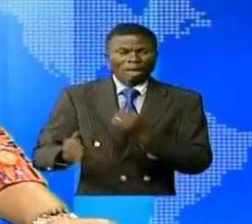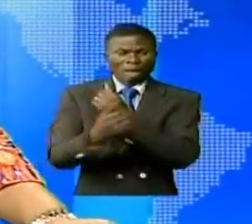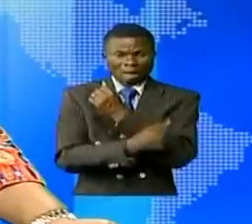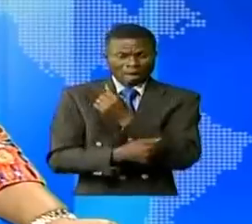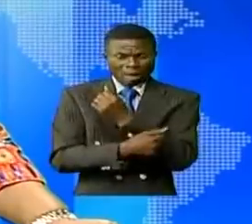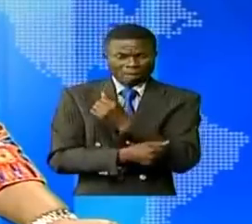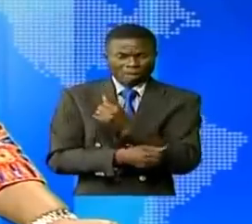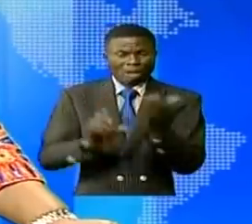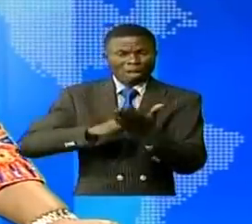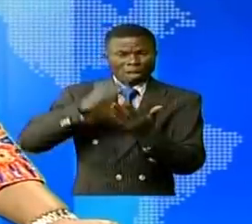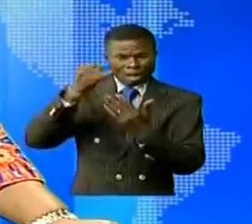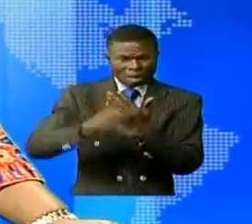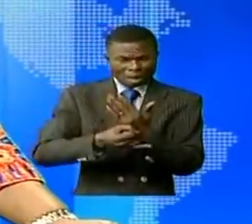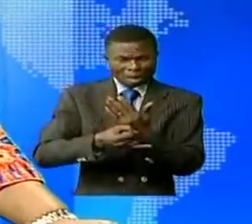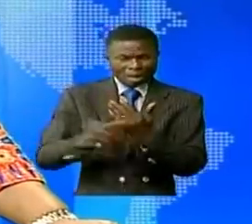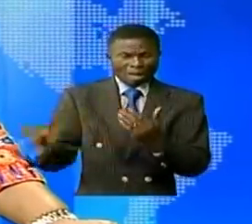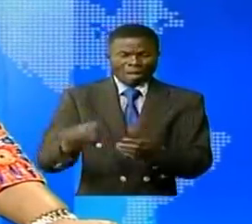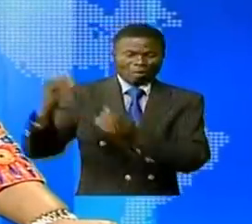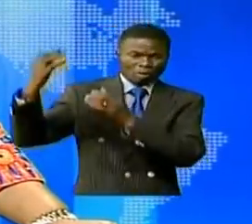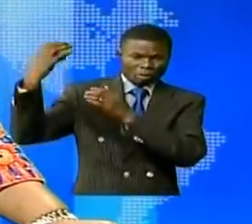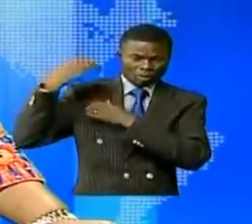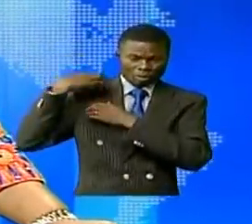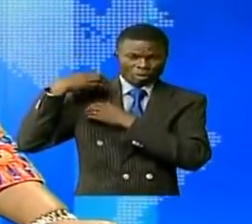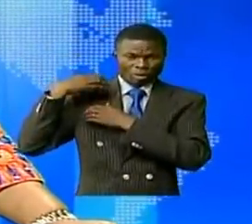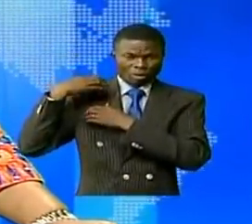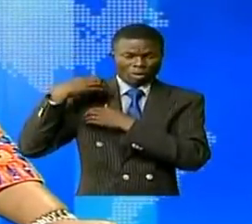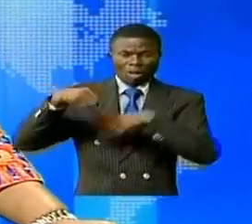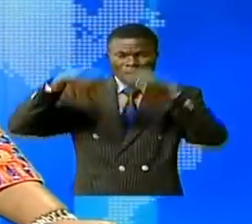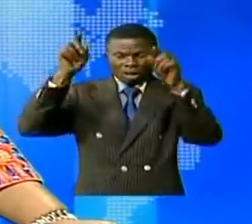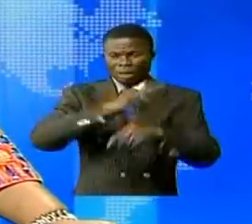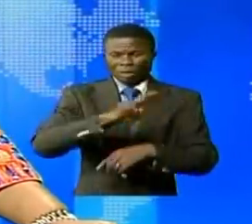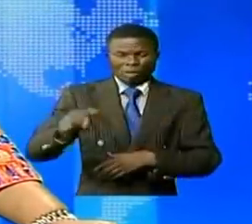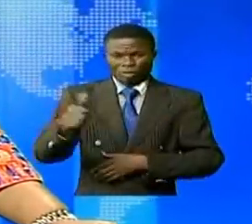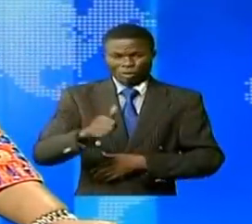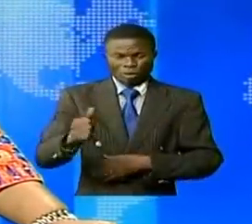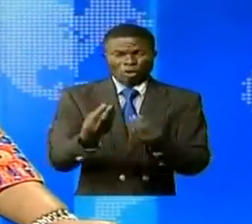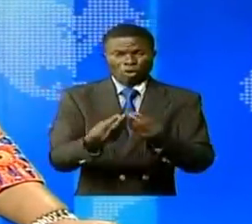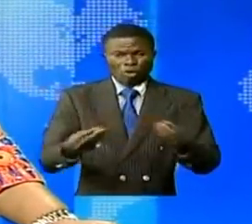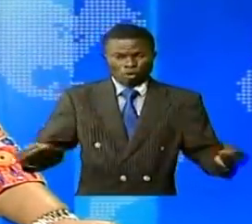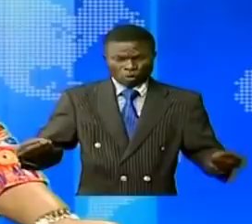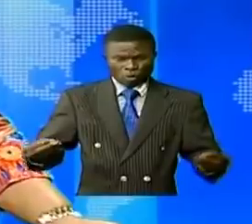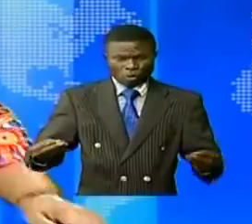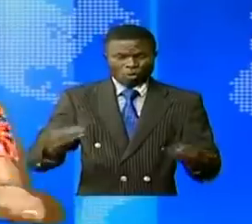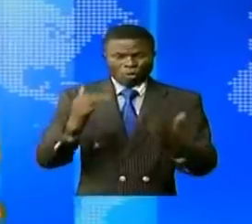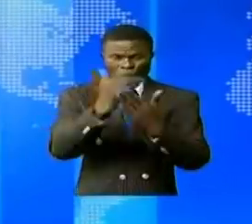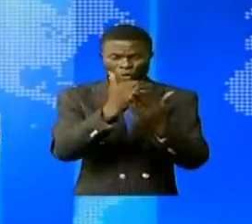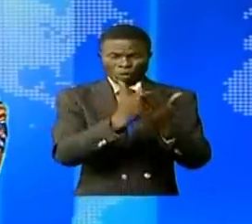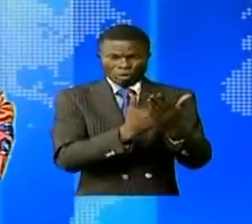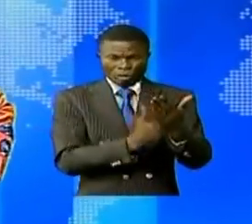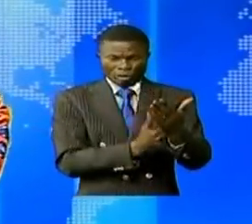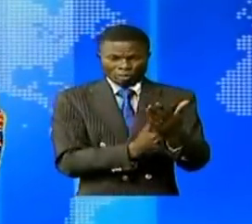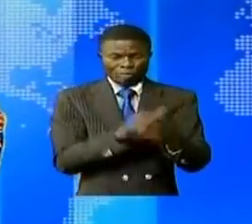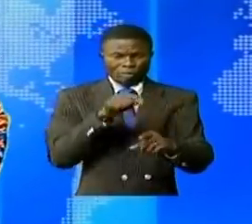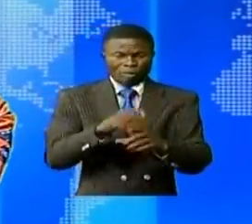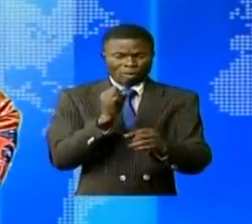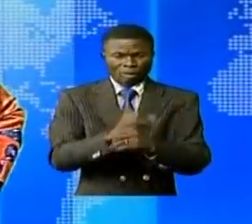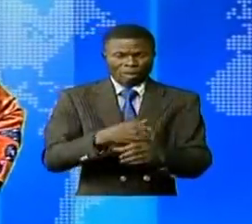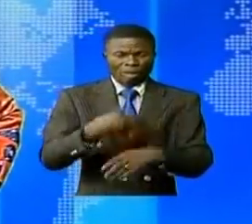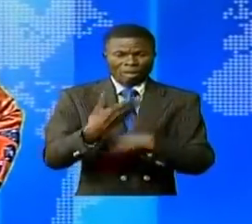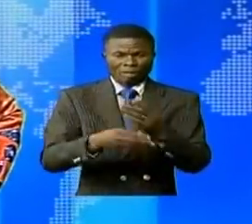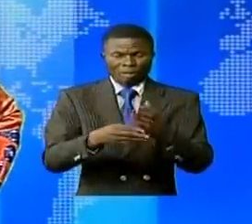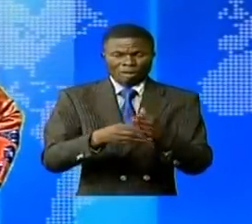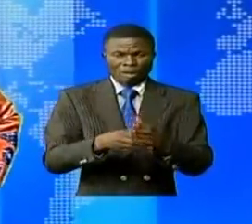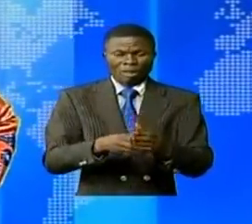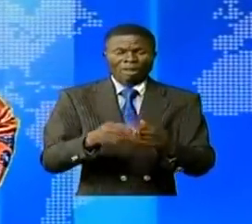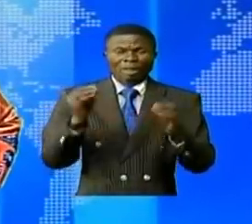un programme pour les prendre en charge. Pour l'année 2021, les résultats ont été enregistrés lors et à l'élaboration d'une